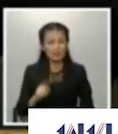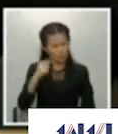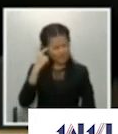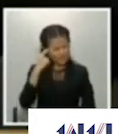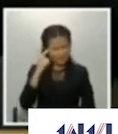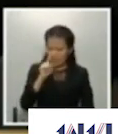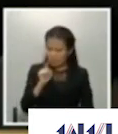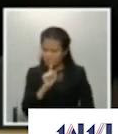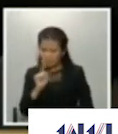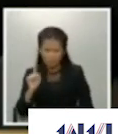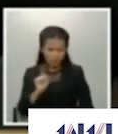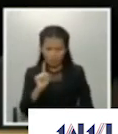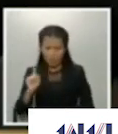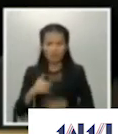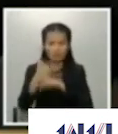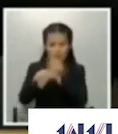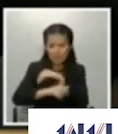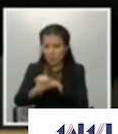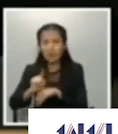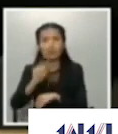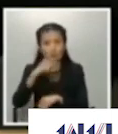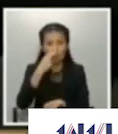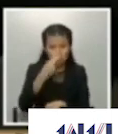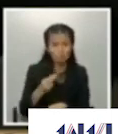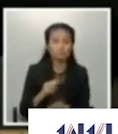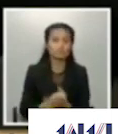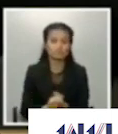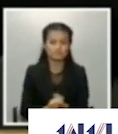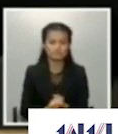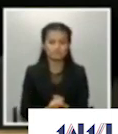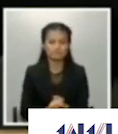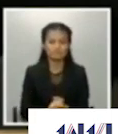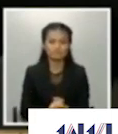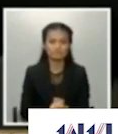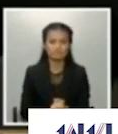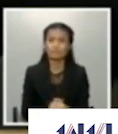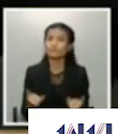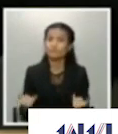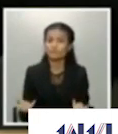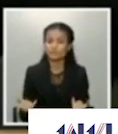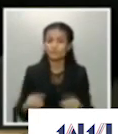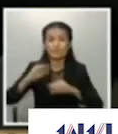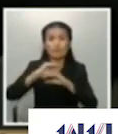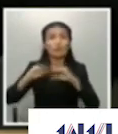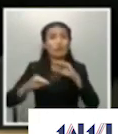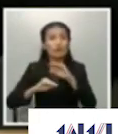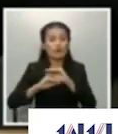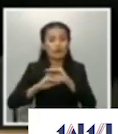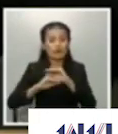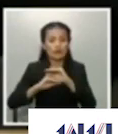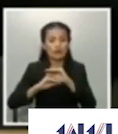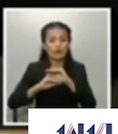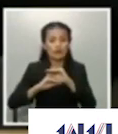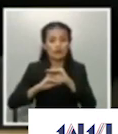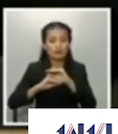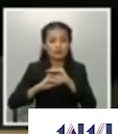าดอยากกลับเรียนท่านประธานที่เคารพท่านสมาชิกภูมิเกียรติว่าวันนี้โครงการผมเห็นให้พี่น้